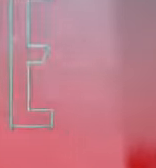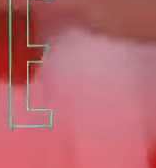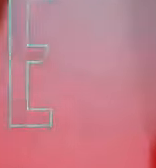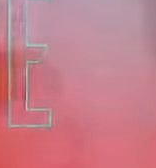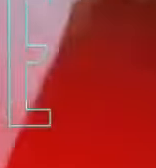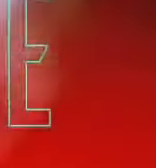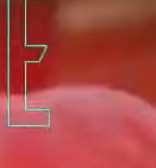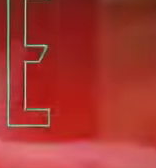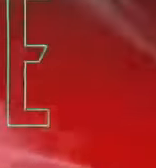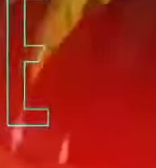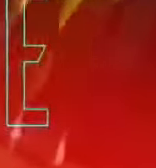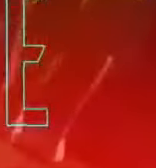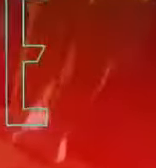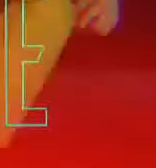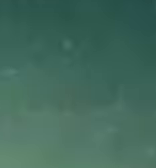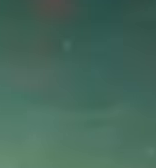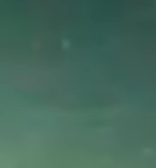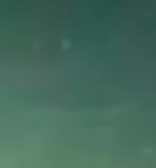to take my wife from me?